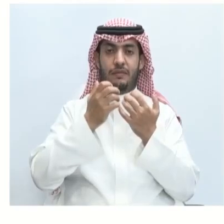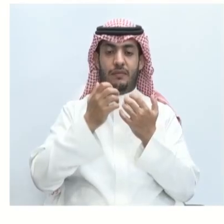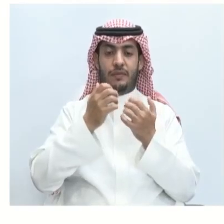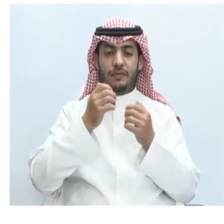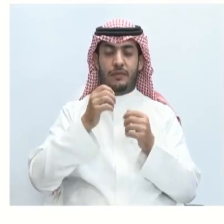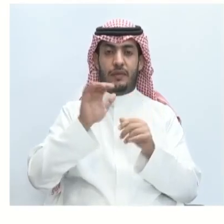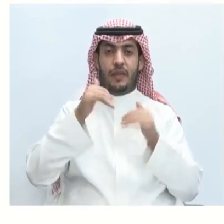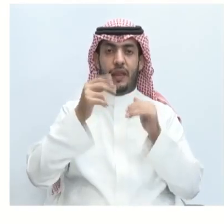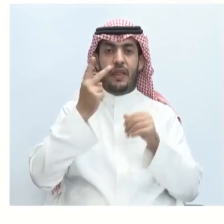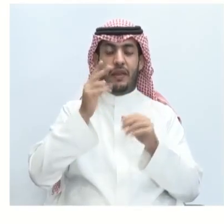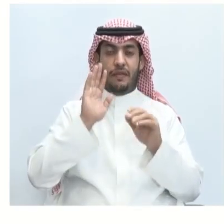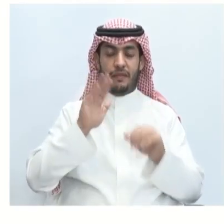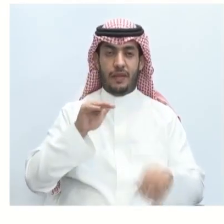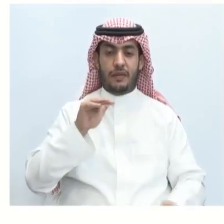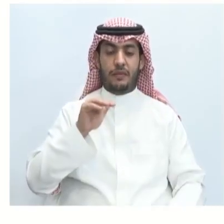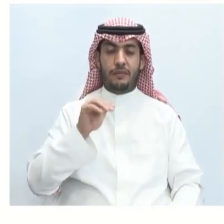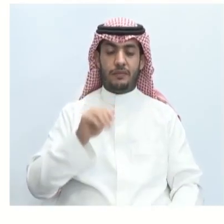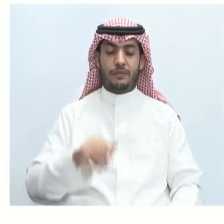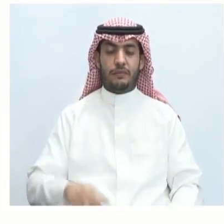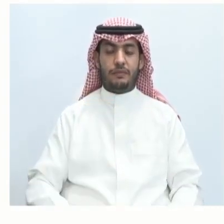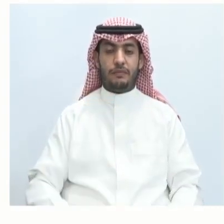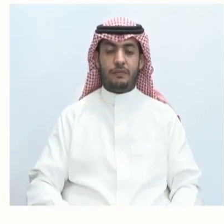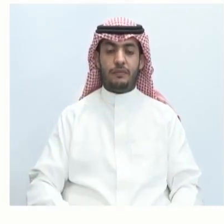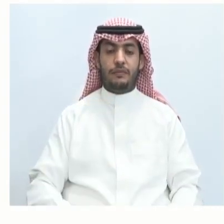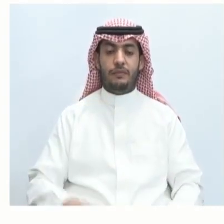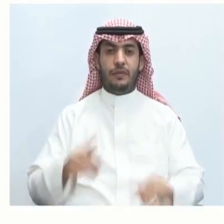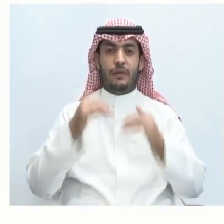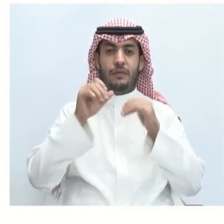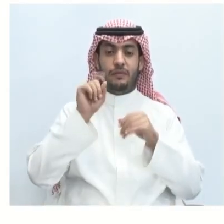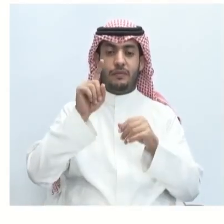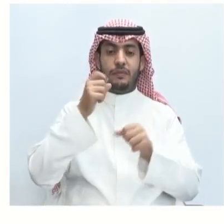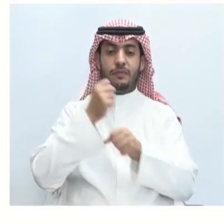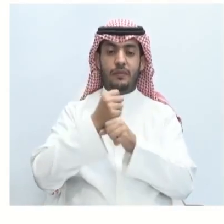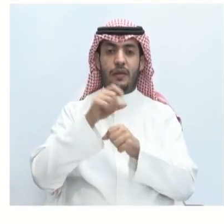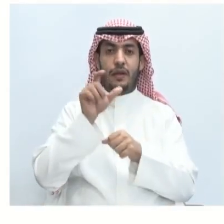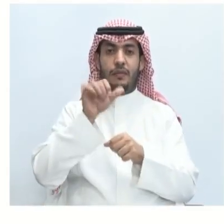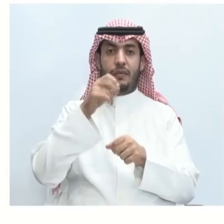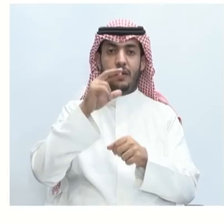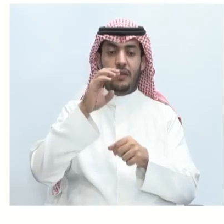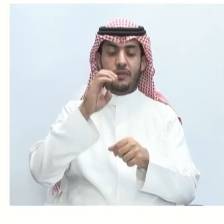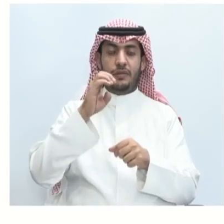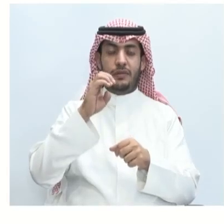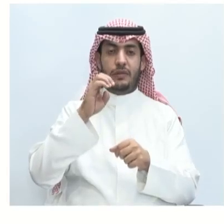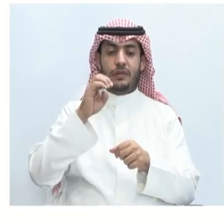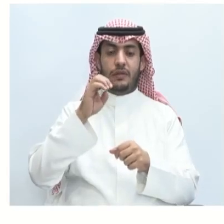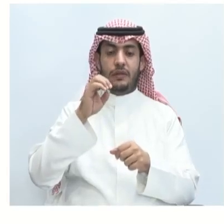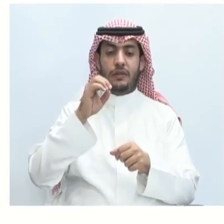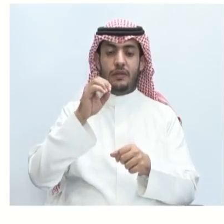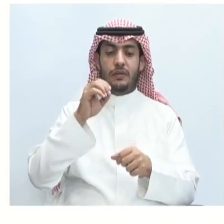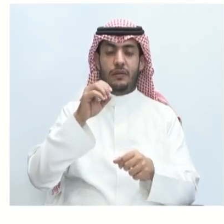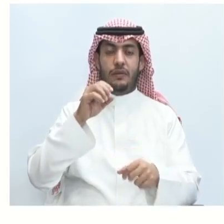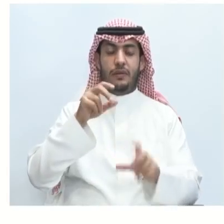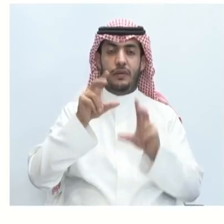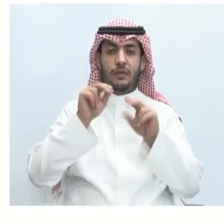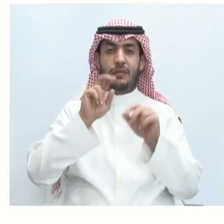لدينا طريقتين نستطيع ان نجيب عن طريقها الطريقه الاولى باستخدام النماذج صح ولا لا يا ابطال ساضع